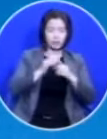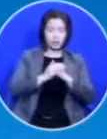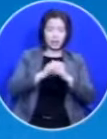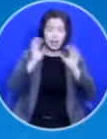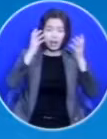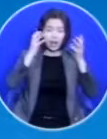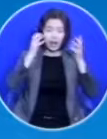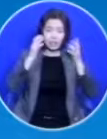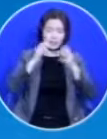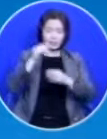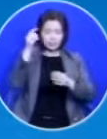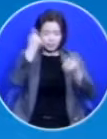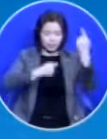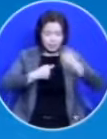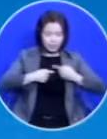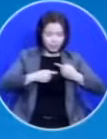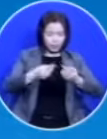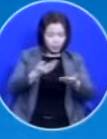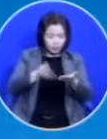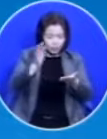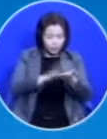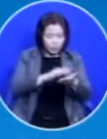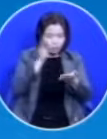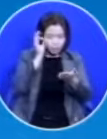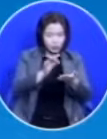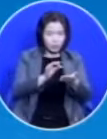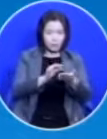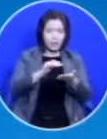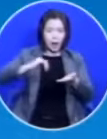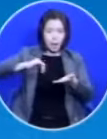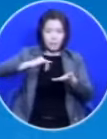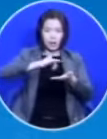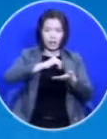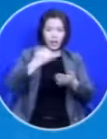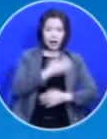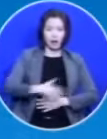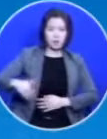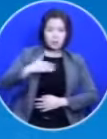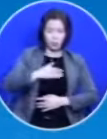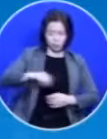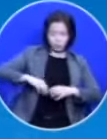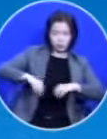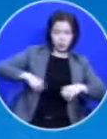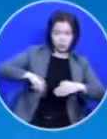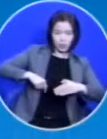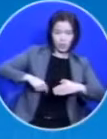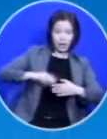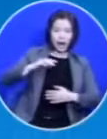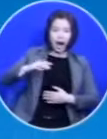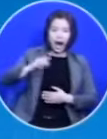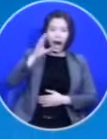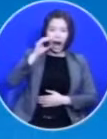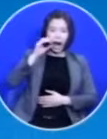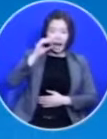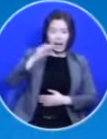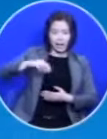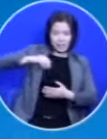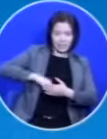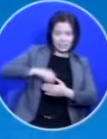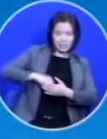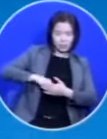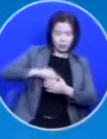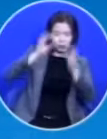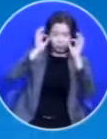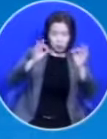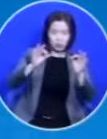아이들 상처난 것을 치료해 주다 보니 벌레가 그 아이 몸 속에다가 알집을 심어 놓은